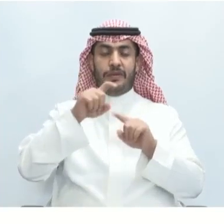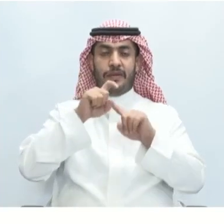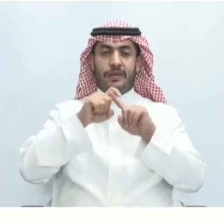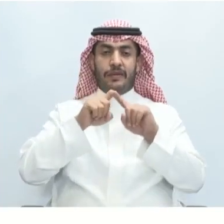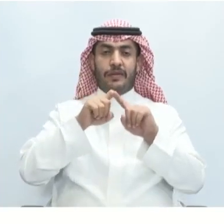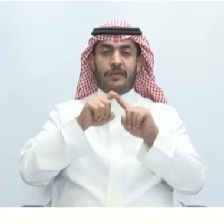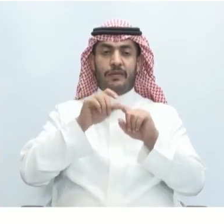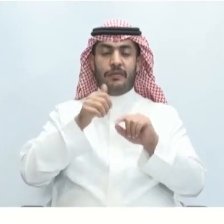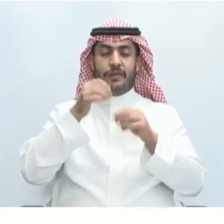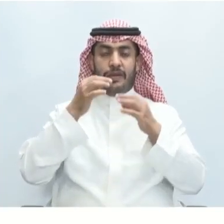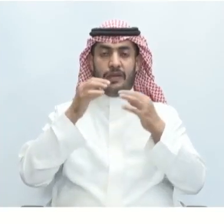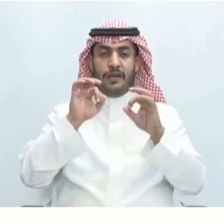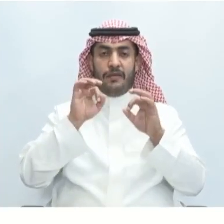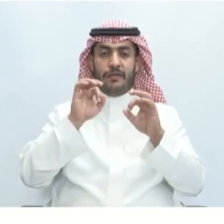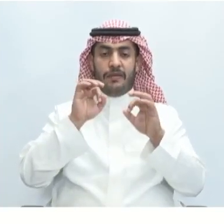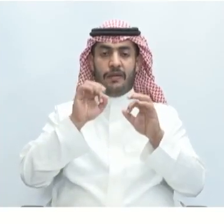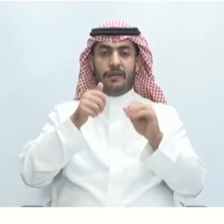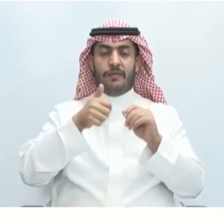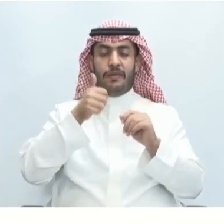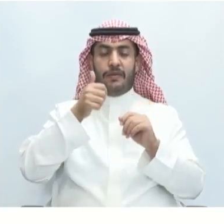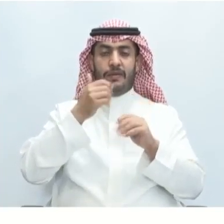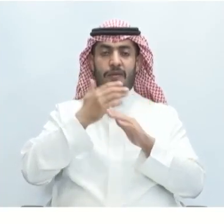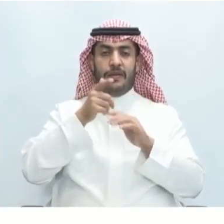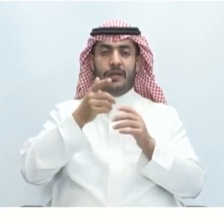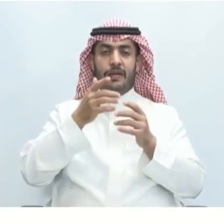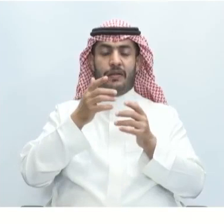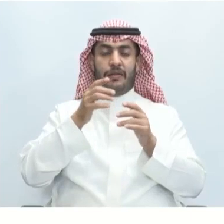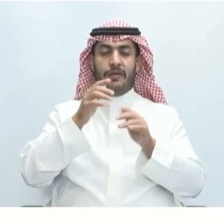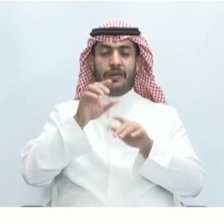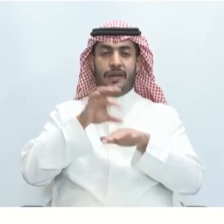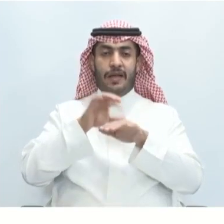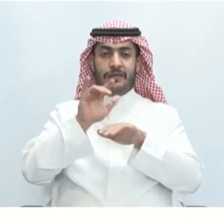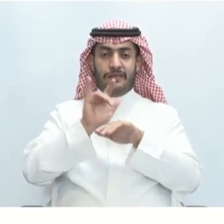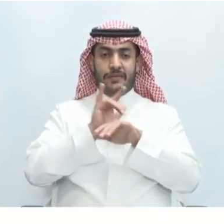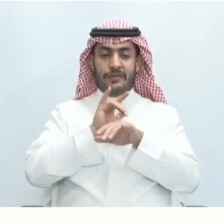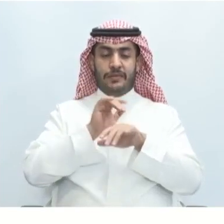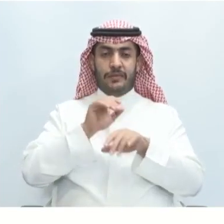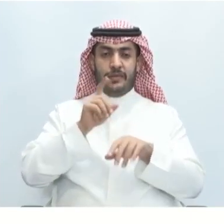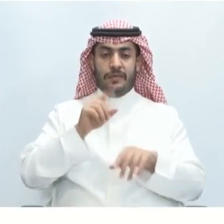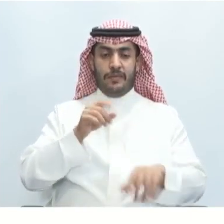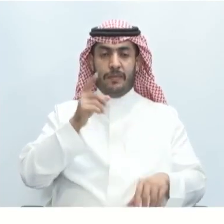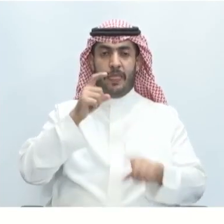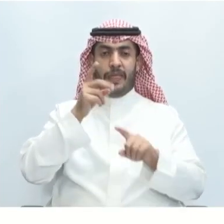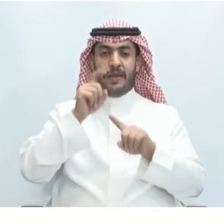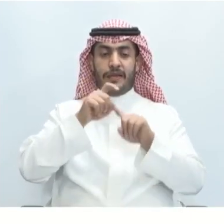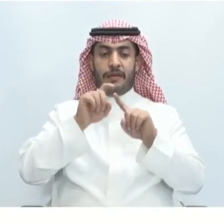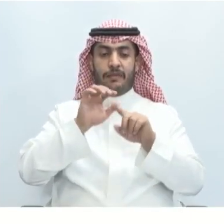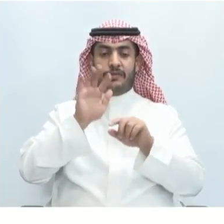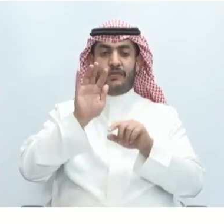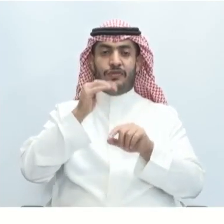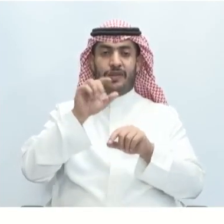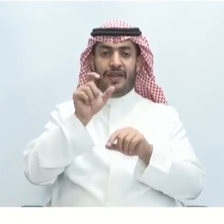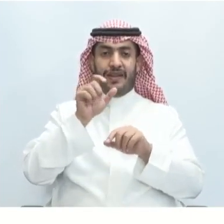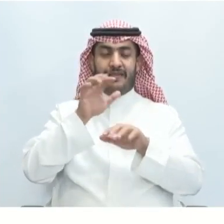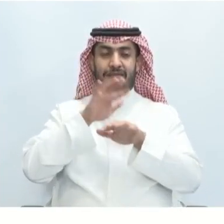المئويه المستغله من القدره استيعابيه عدد الركاب ولدينا ايضا النسبه المئويه للشحن